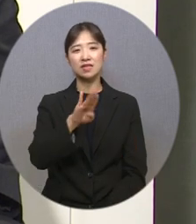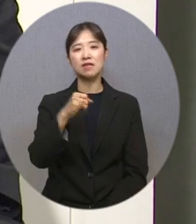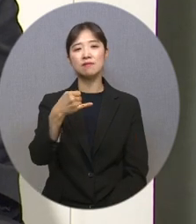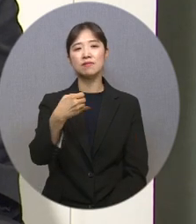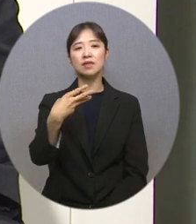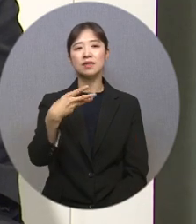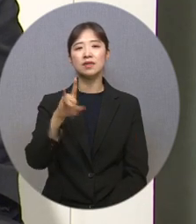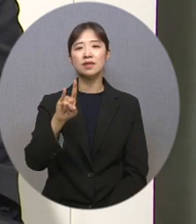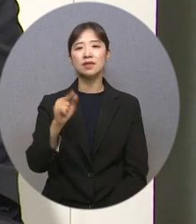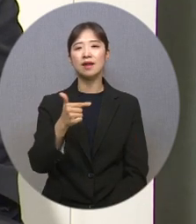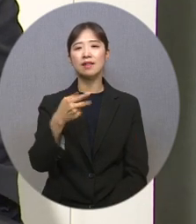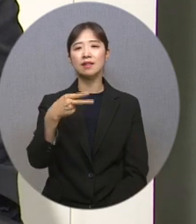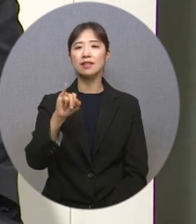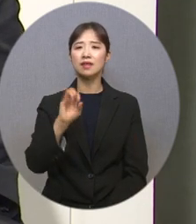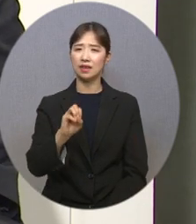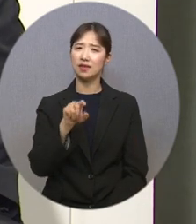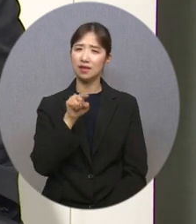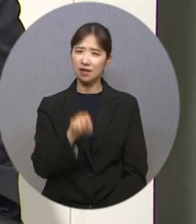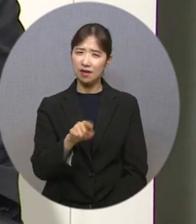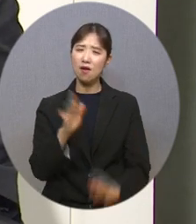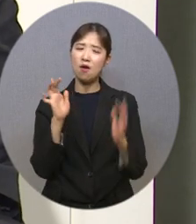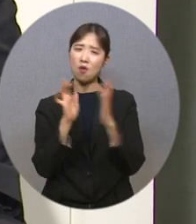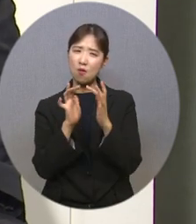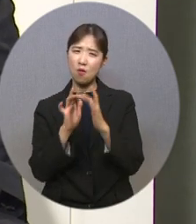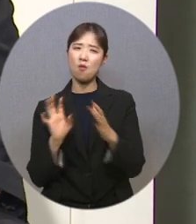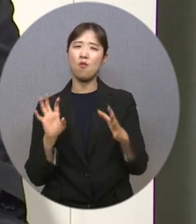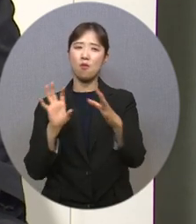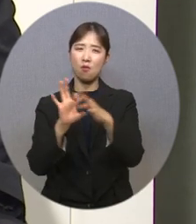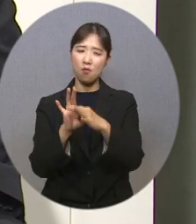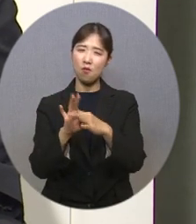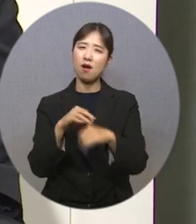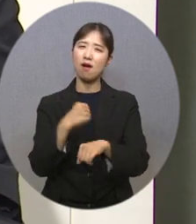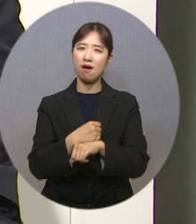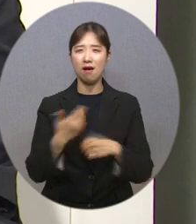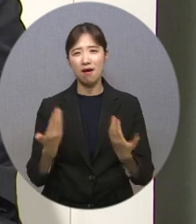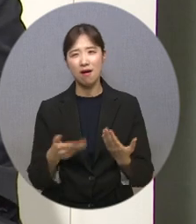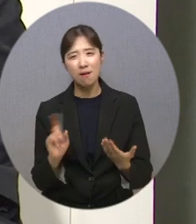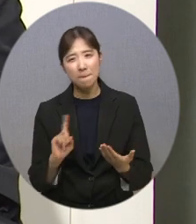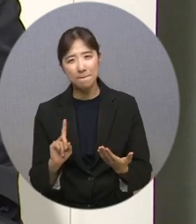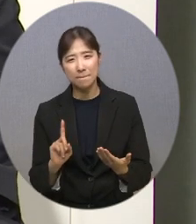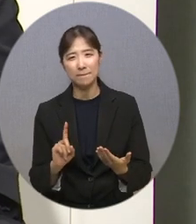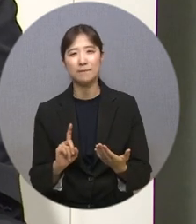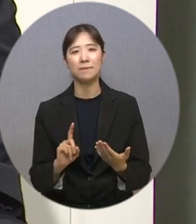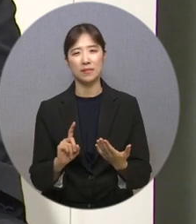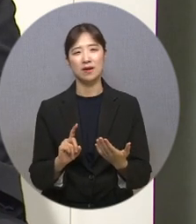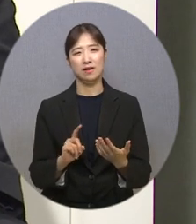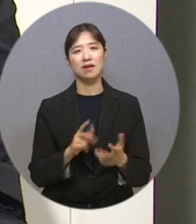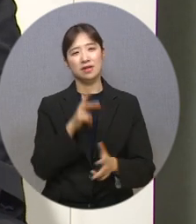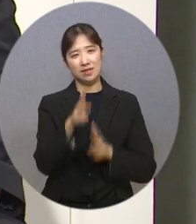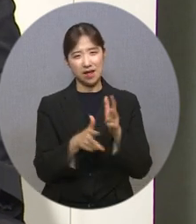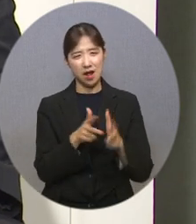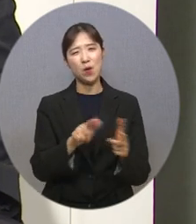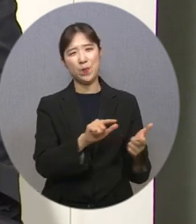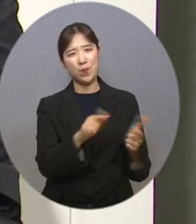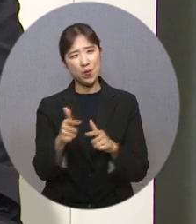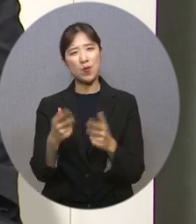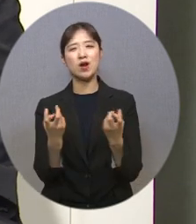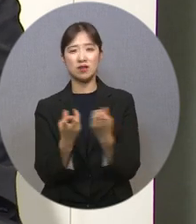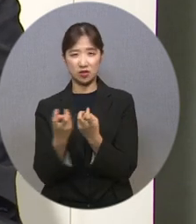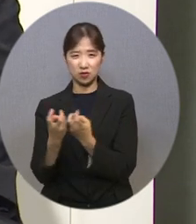브랜딩이 과연 온라인을 통해서 무엇을 어떻게 해야 하는가? 그래서 사업적인 여러 가지